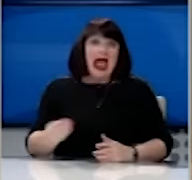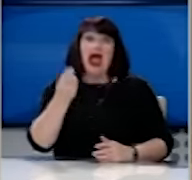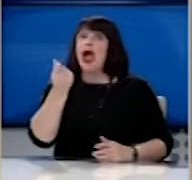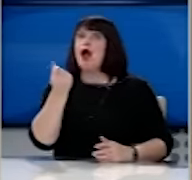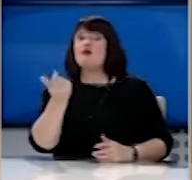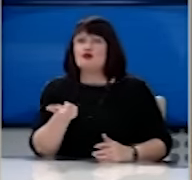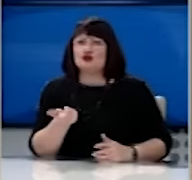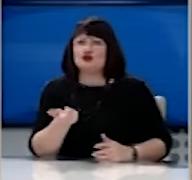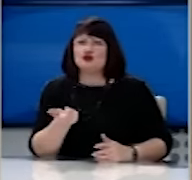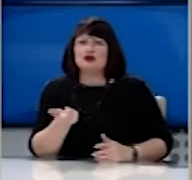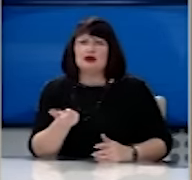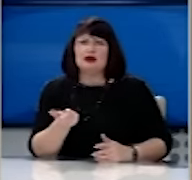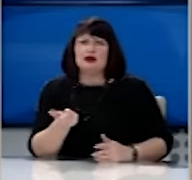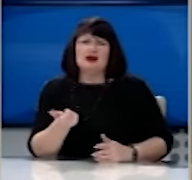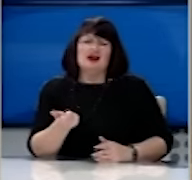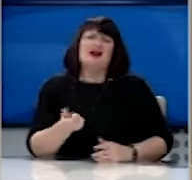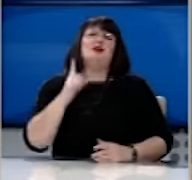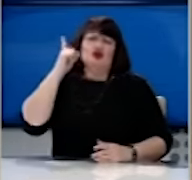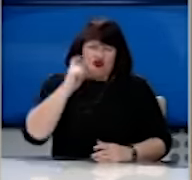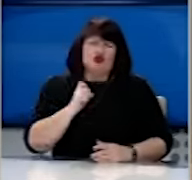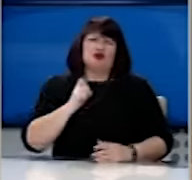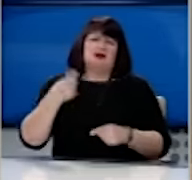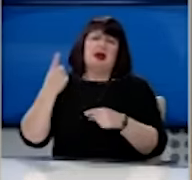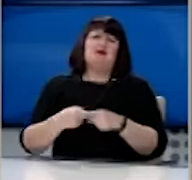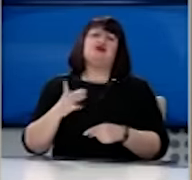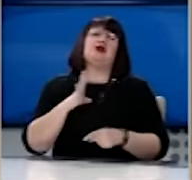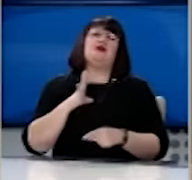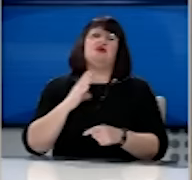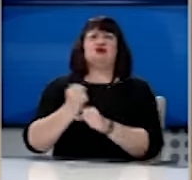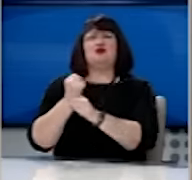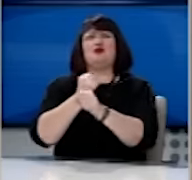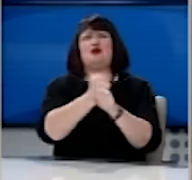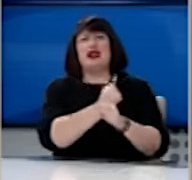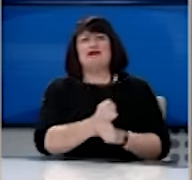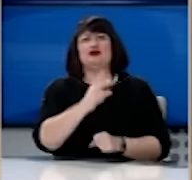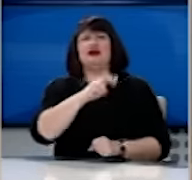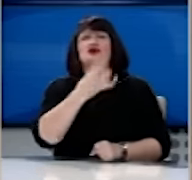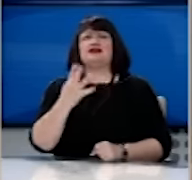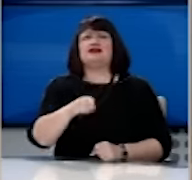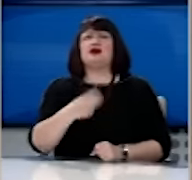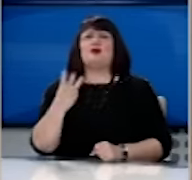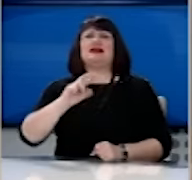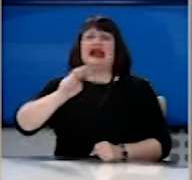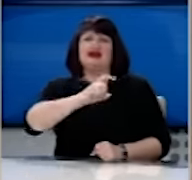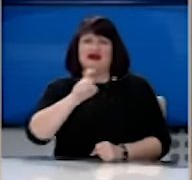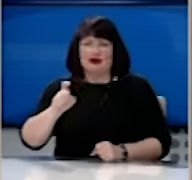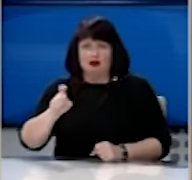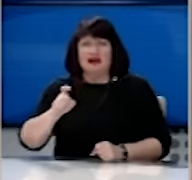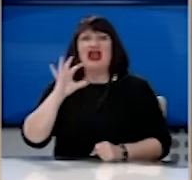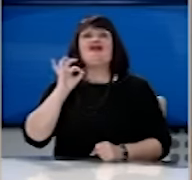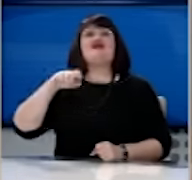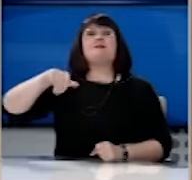αυτά? Από τα γνωστά υποζύγια. Τα 24,3 δισεκατομμύρια θα προέρχονται από το